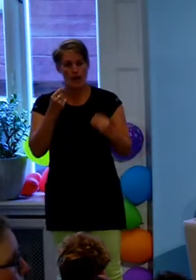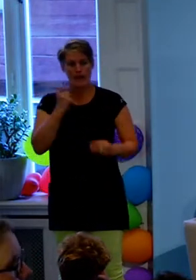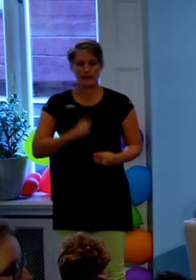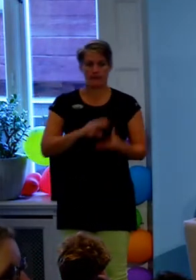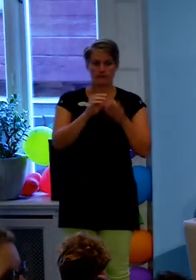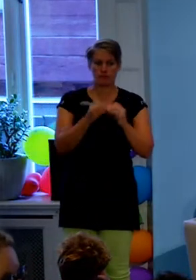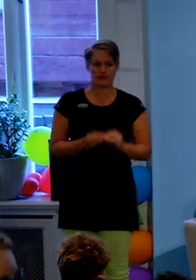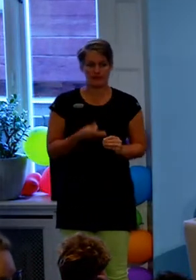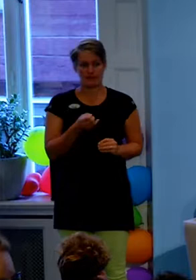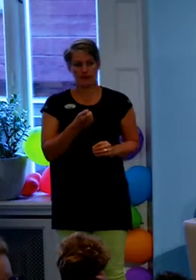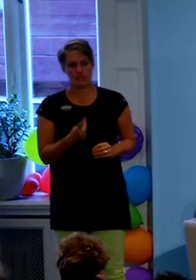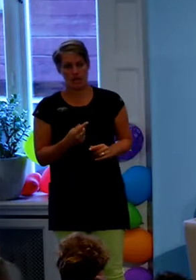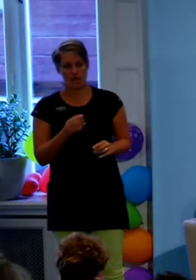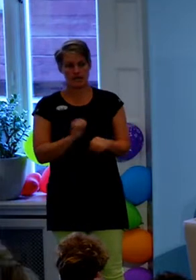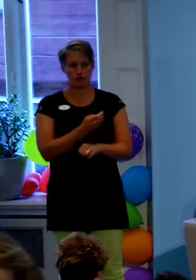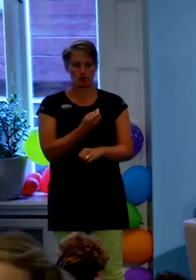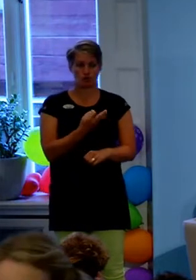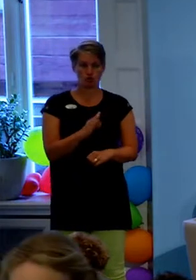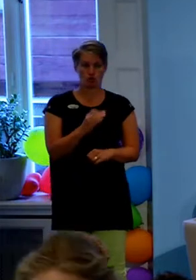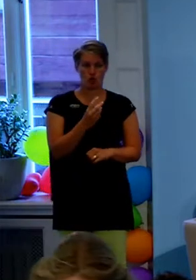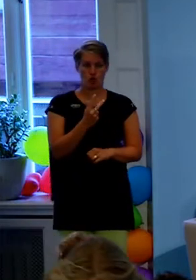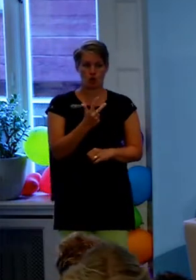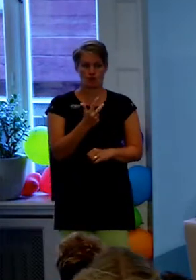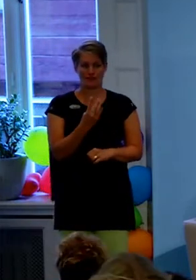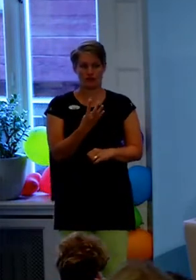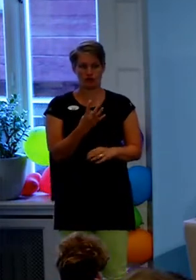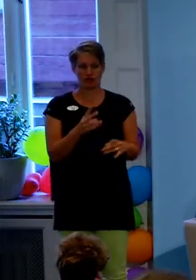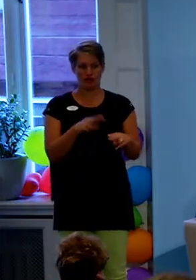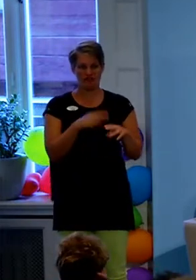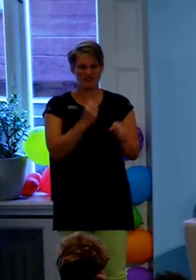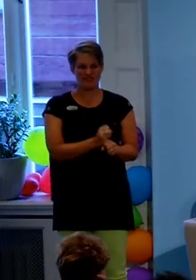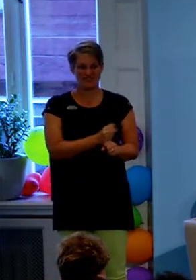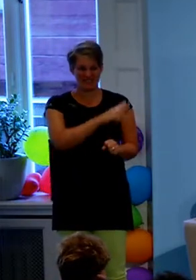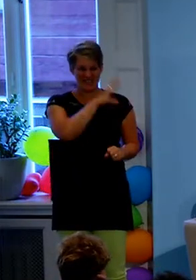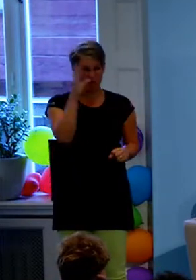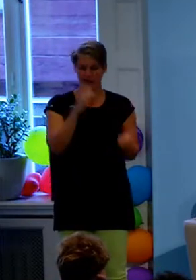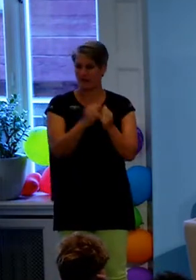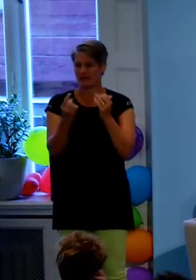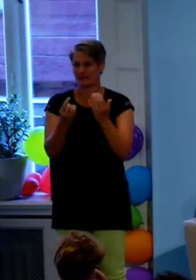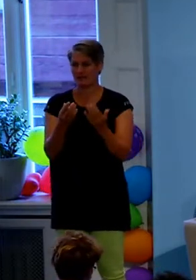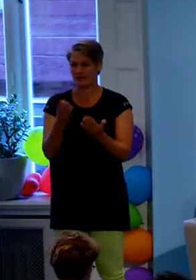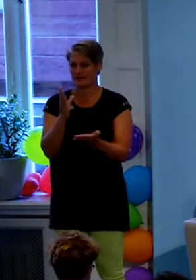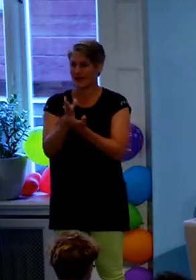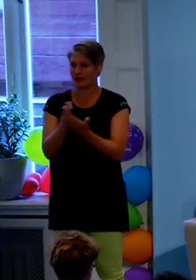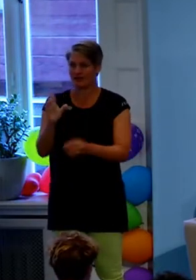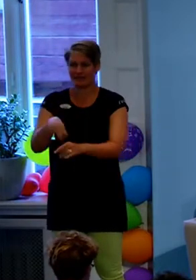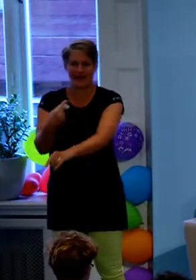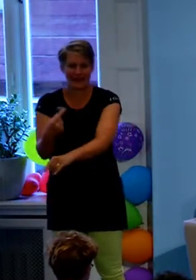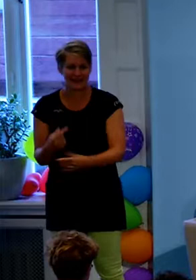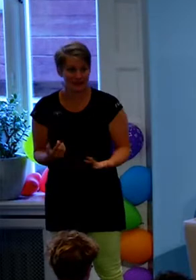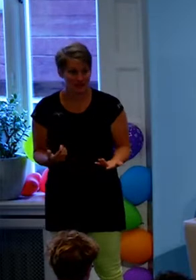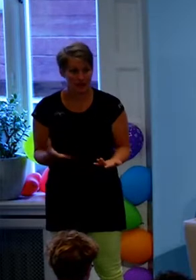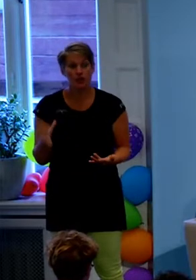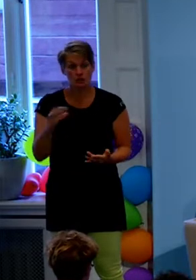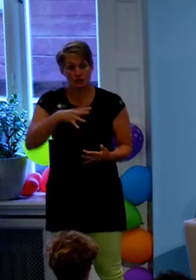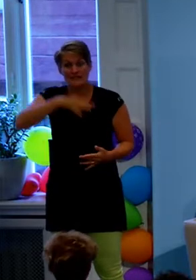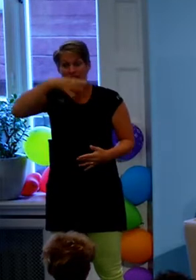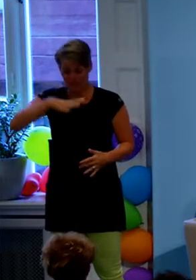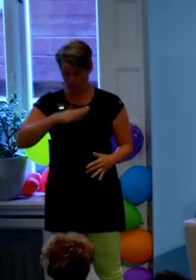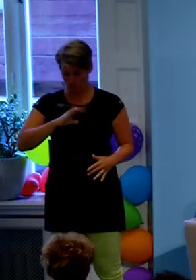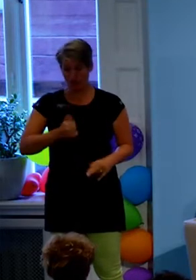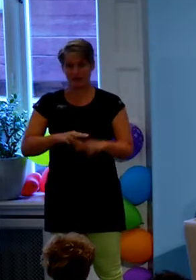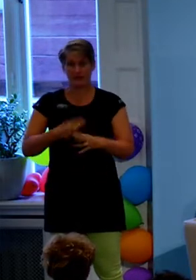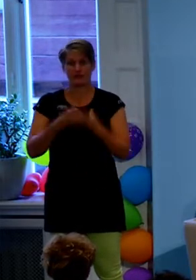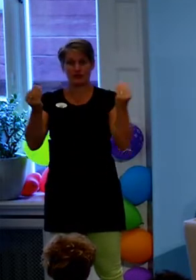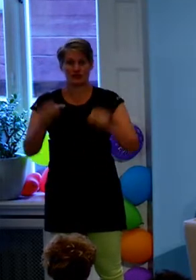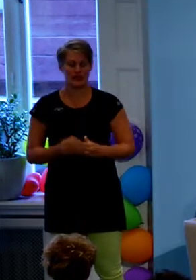programmera Pascal 84. Alltså att man sitter fast i någonting som blir obsolet och då försvinner ens självkänsla i det. Ja, och jag tror att vi